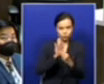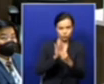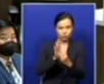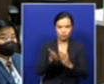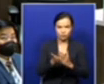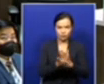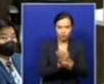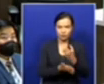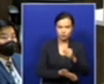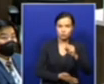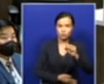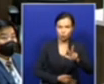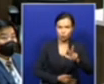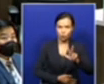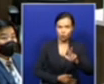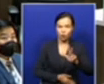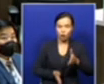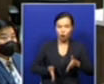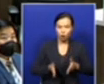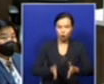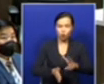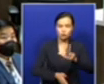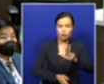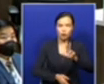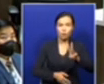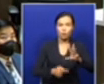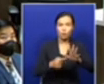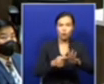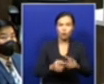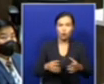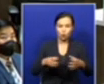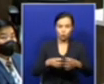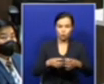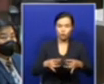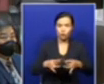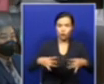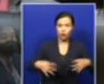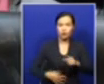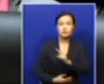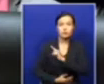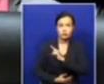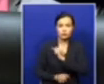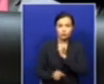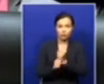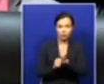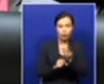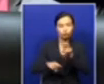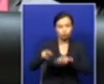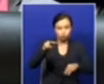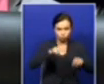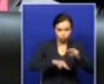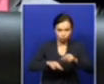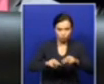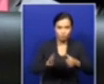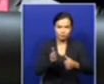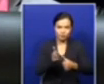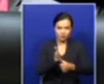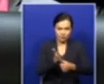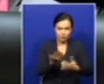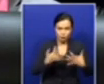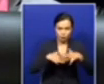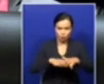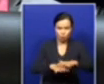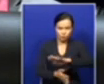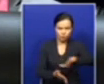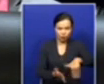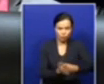ต16คลองสามวาในฐานะพรรคฝ่ายค้านที่ต้องทำหน้าที่ในการตรวจสอบการเป็นหนี้ร่วมกันของคนทั้งประเ